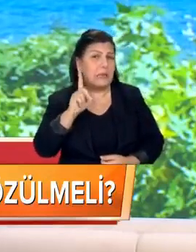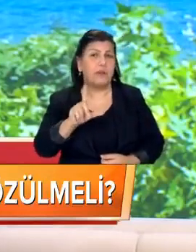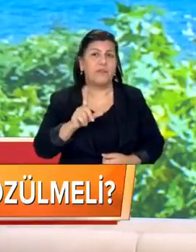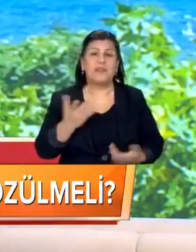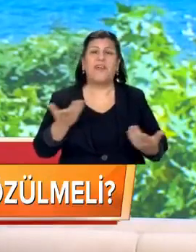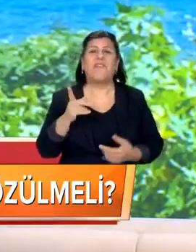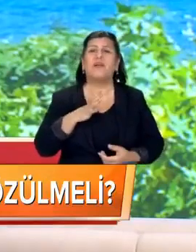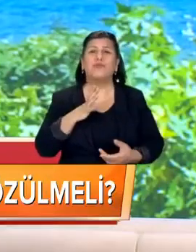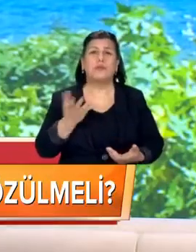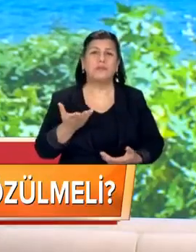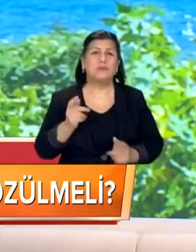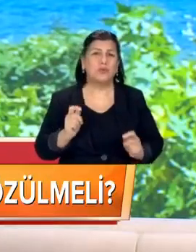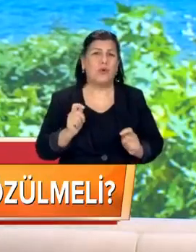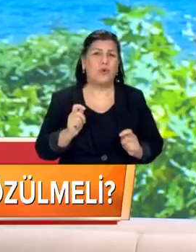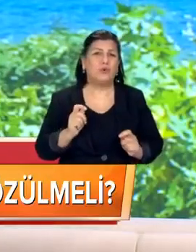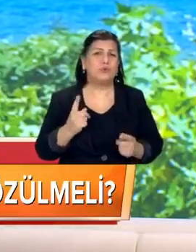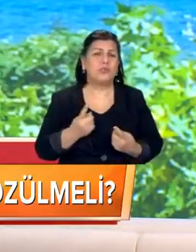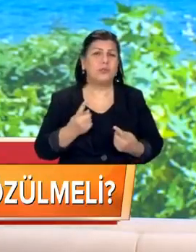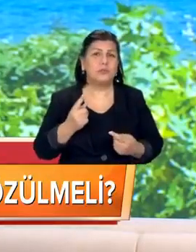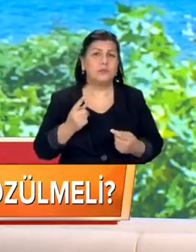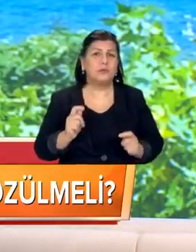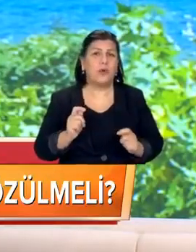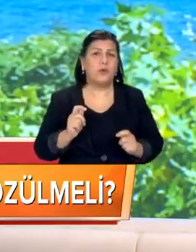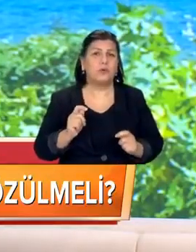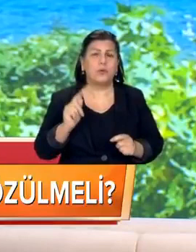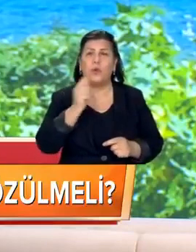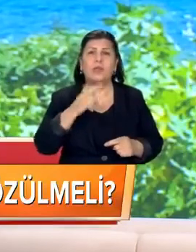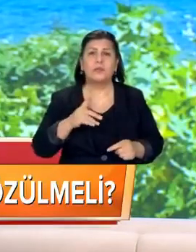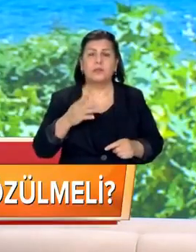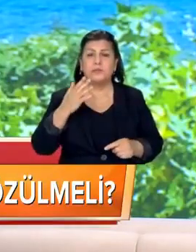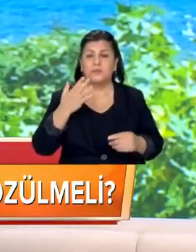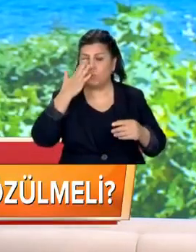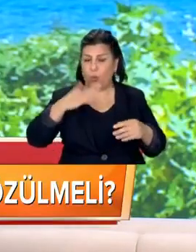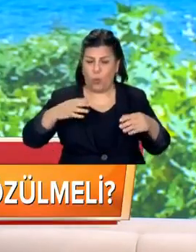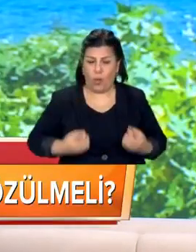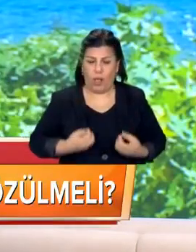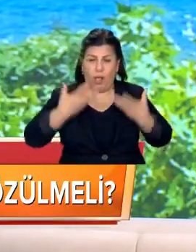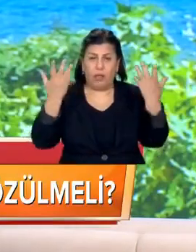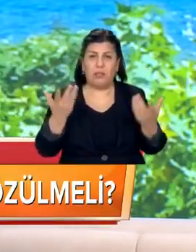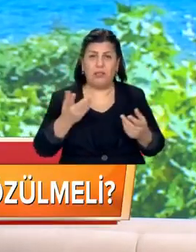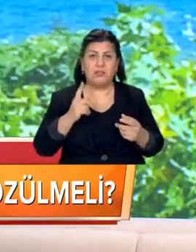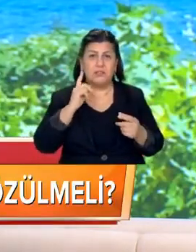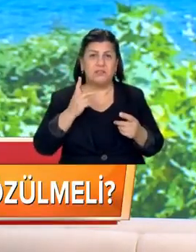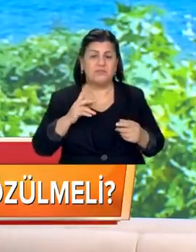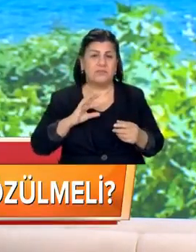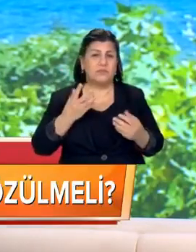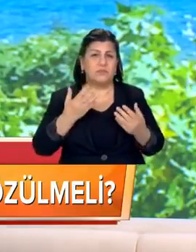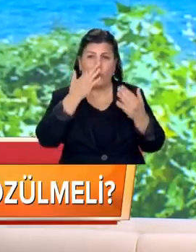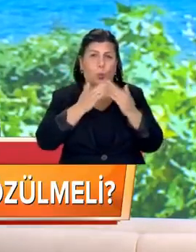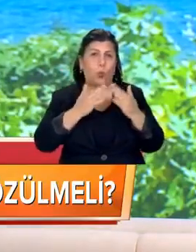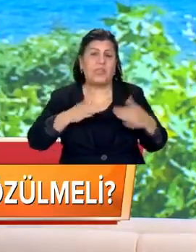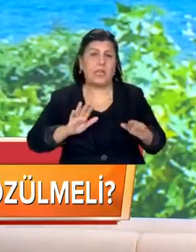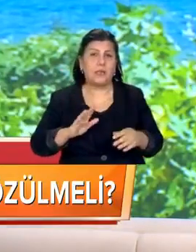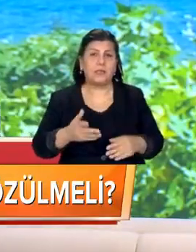var ki bunda göz Aaa acayip zor bir şey hiç kolay bir şey değil diye doğamızı haykırışı Biraz önce lo doğal hali ne olacak sen